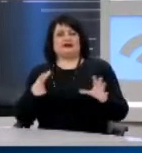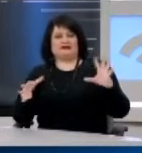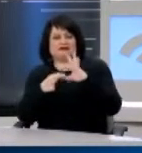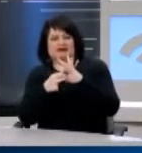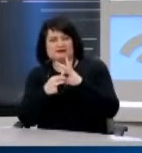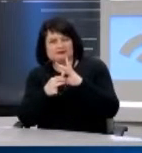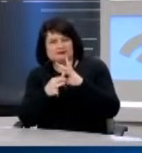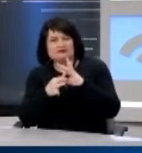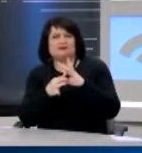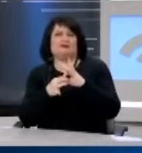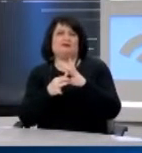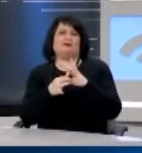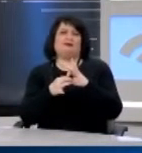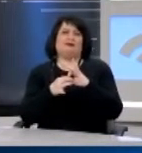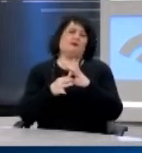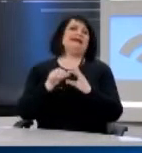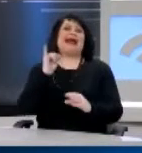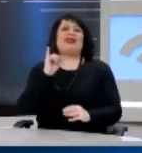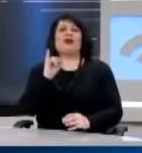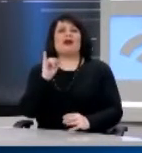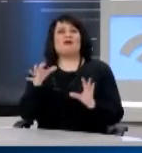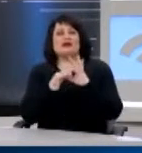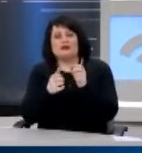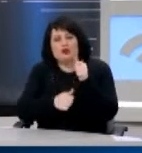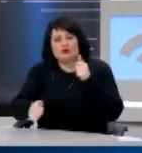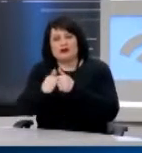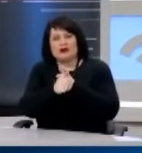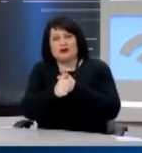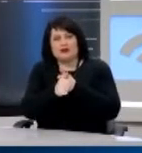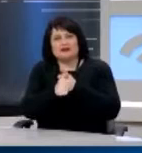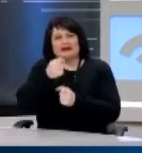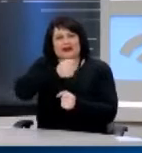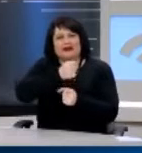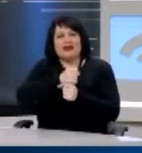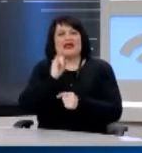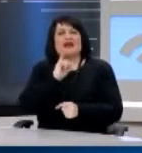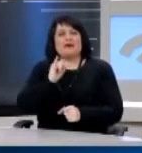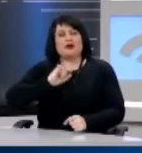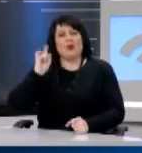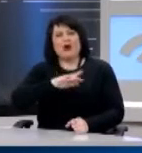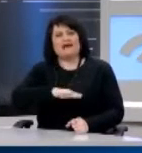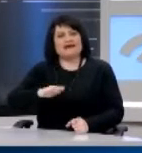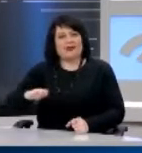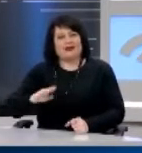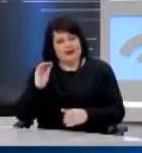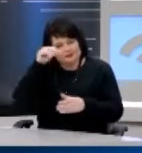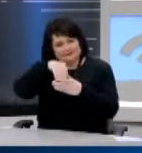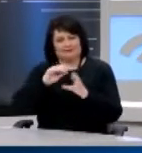είναι όλα τα παιδιά που γεννιούνται και μεγαλώνουν σε αυτόν τον τόπο να μην στερηθούν τα στοιχειώδη.